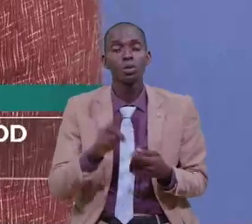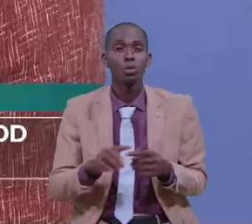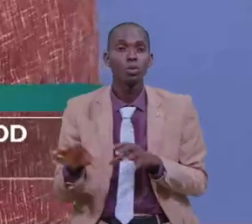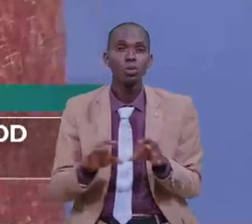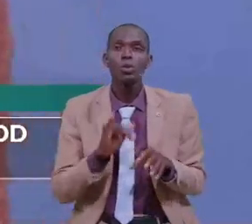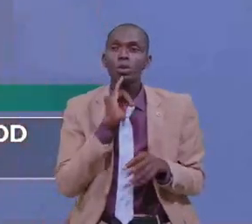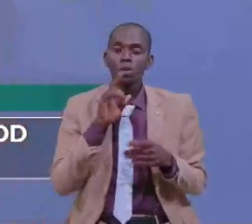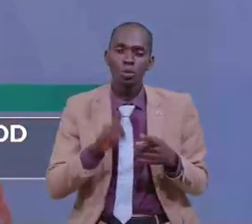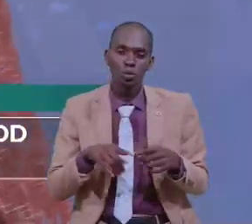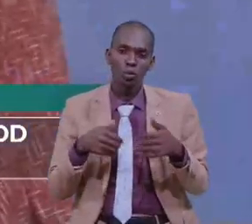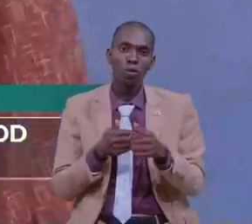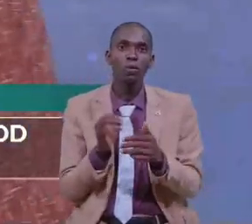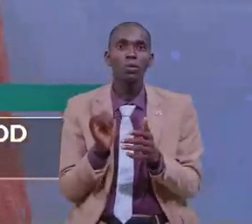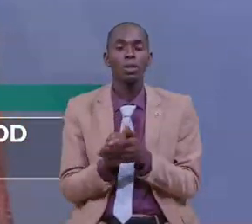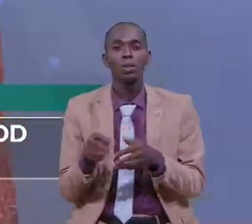faire